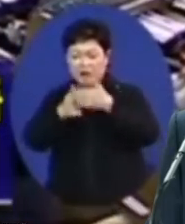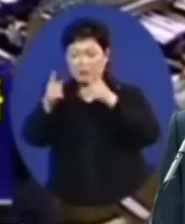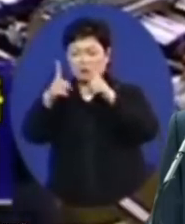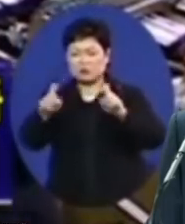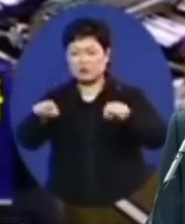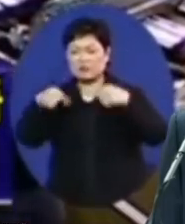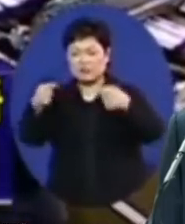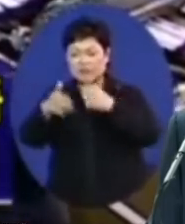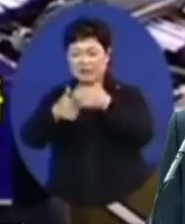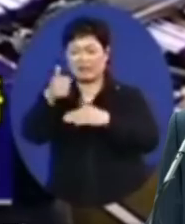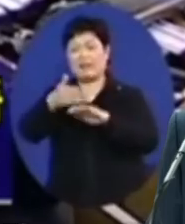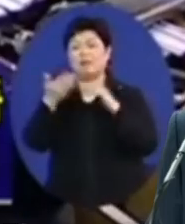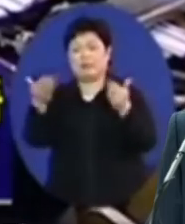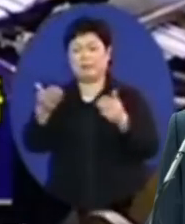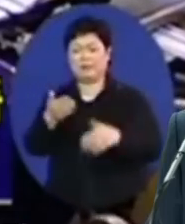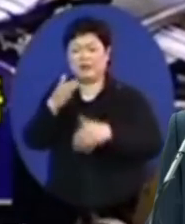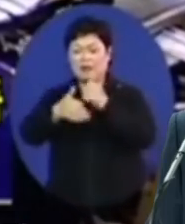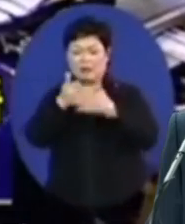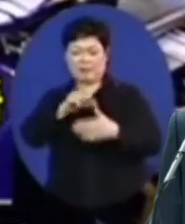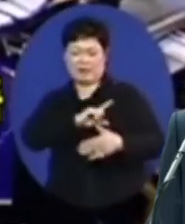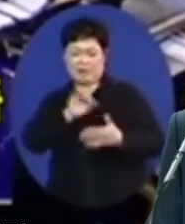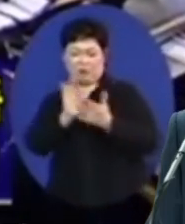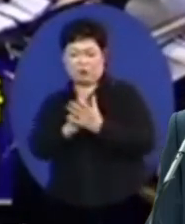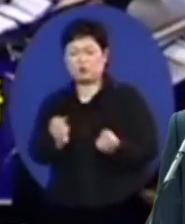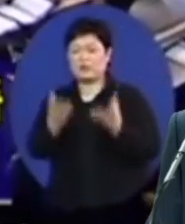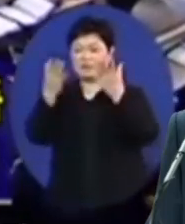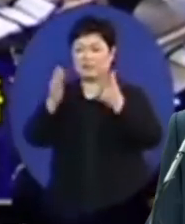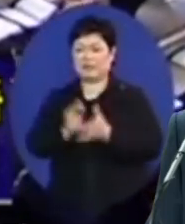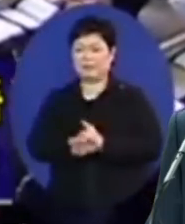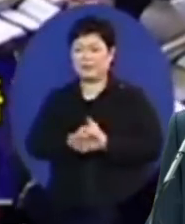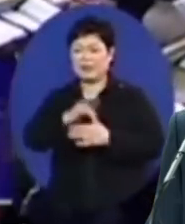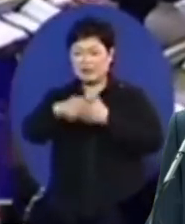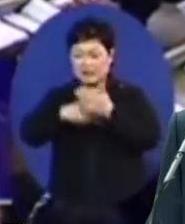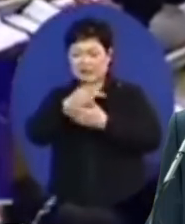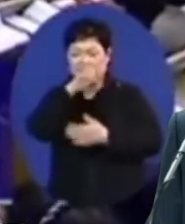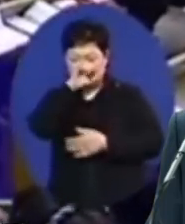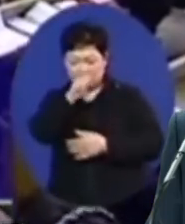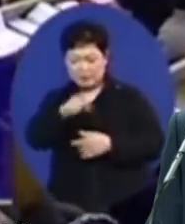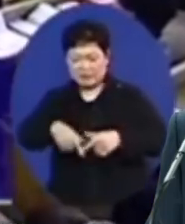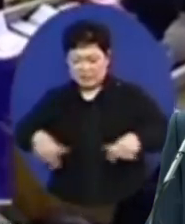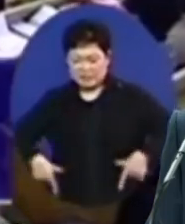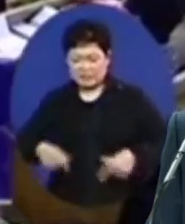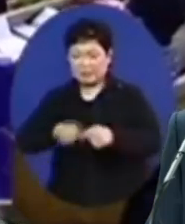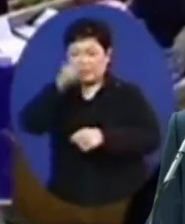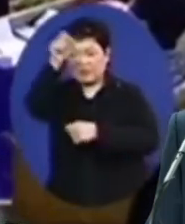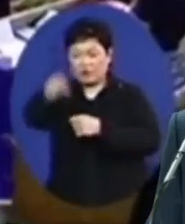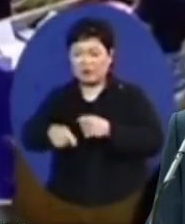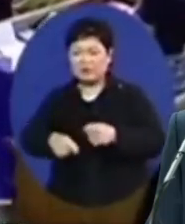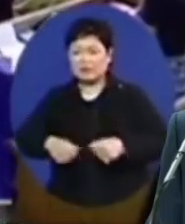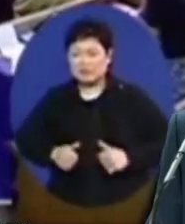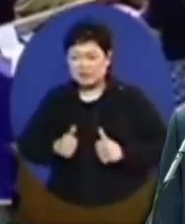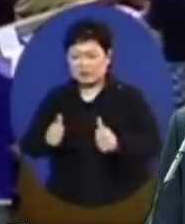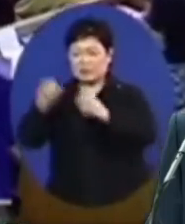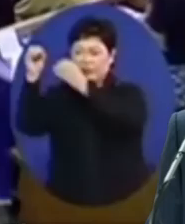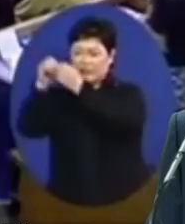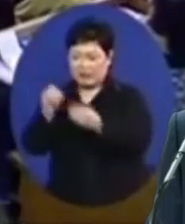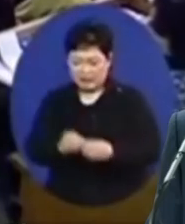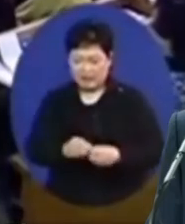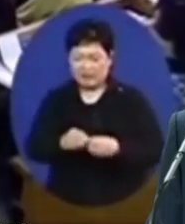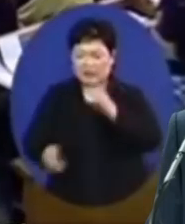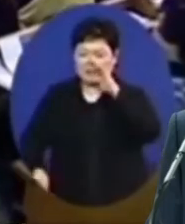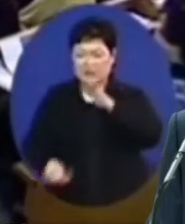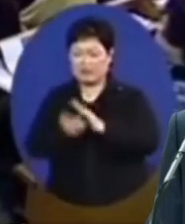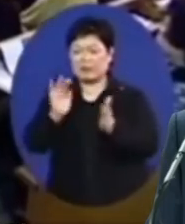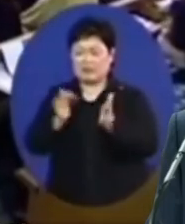그에게 감사하며 그 이름을 송축할지어다. 야훼는 선하시니 그 인자심이 영원하고 그의 성실하심이 대대에 이르르다.